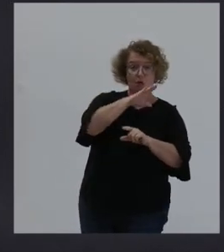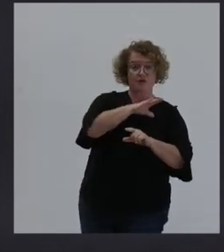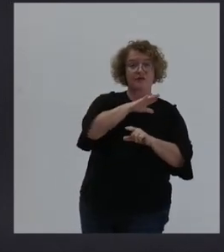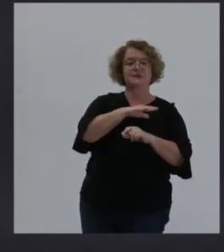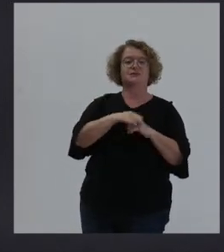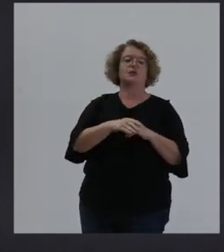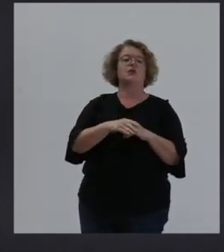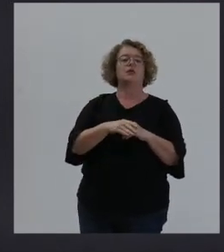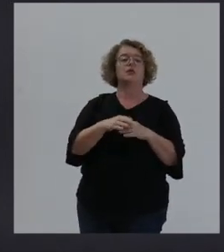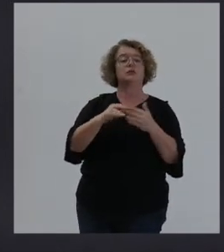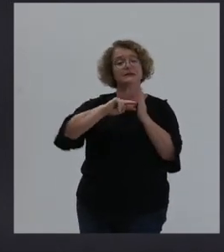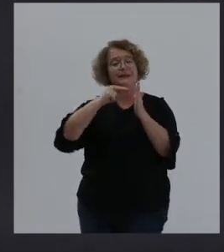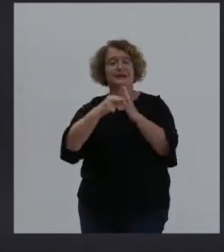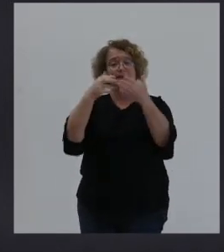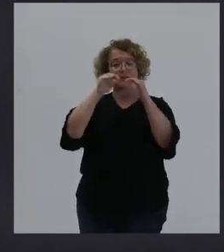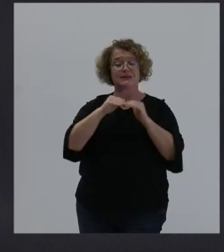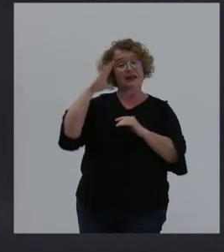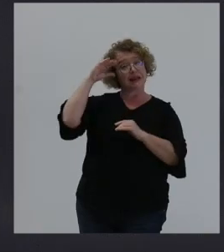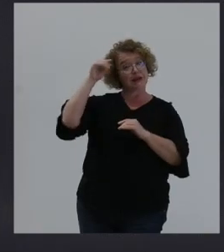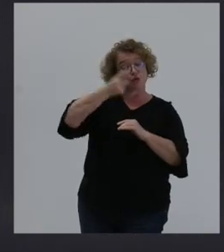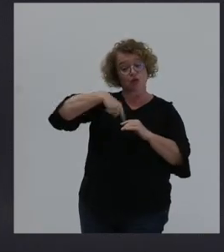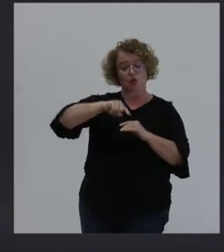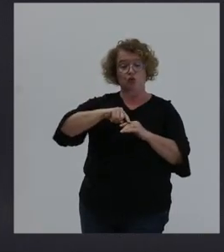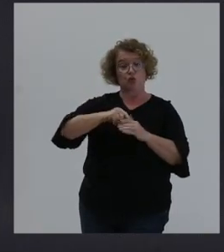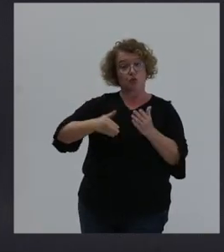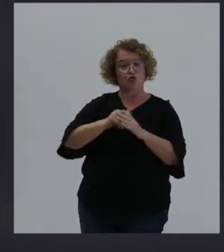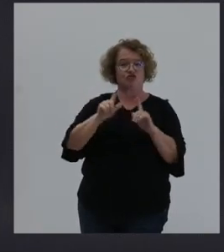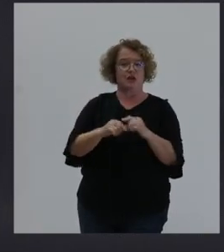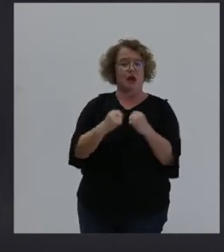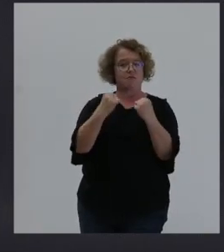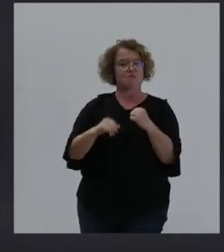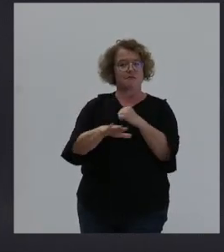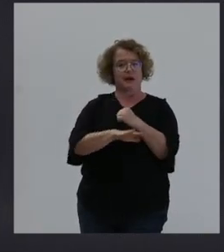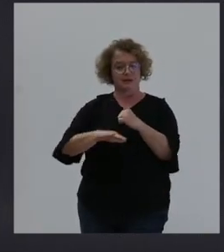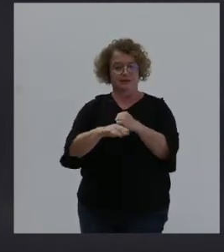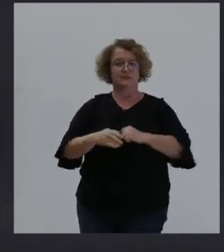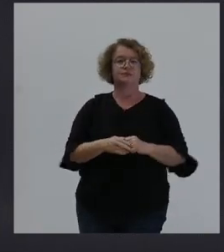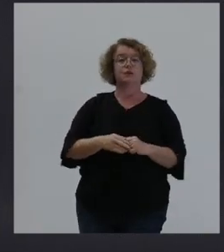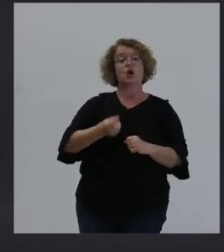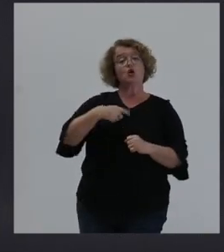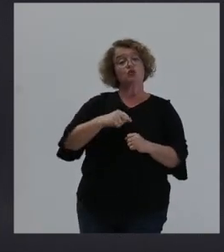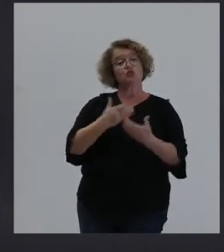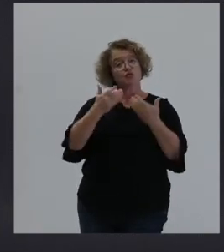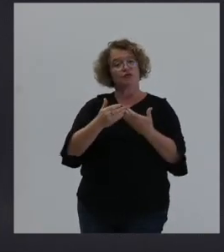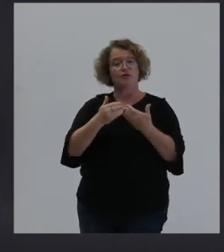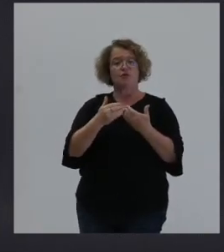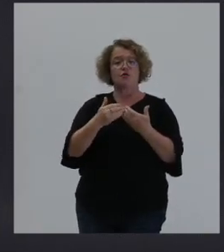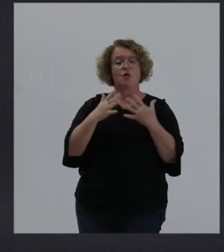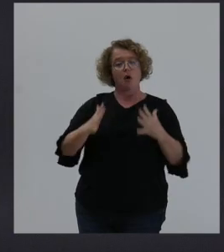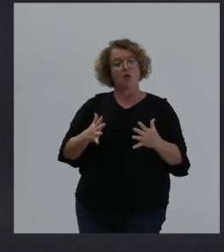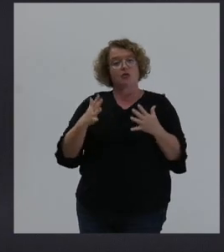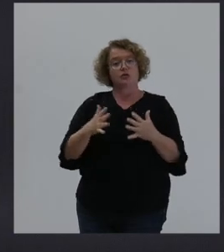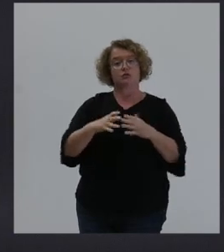BIATS, étudiantes et étudiants, sont au cœur de notre projet. Au plan pédagogique, nous allons œuvrer pour une valorisation forte de